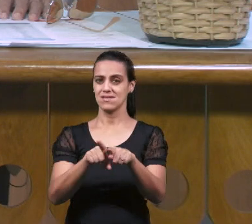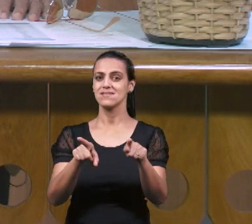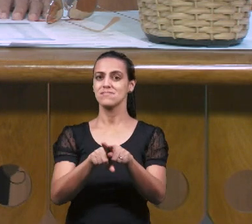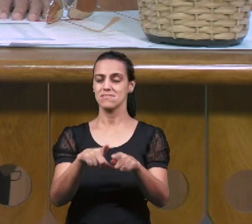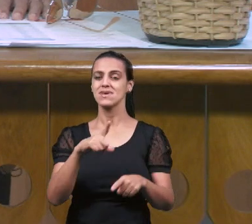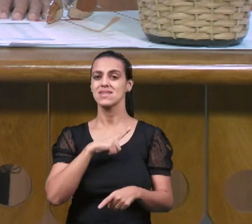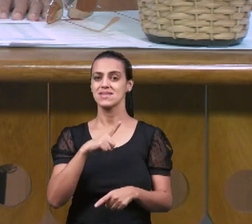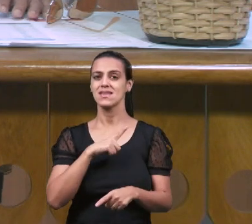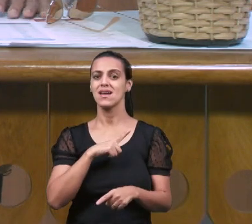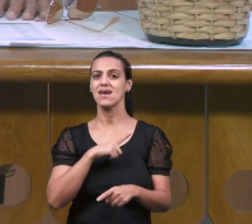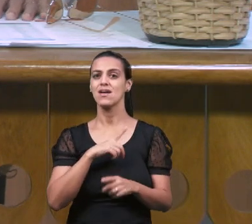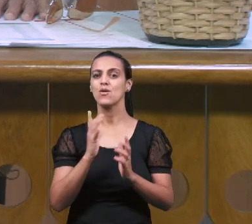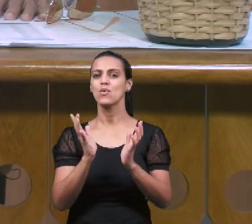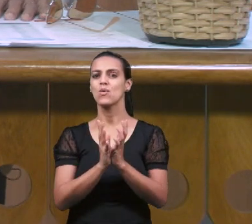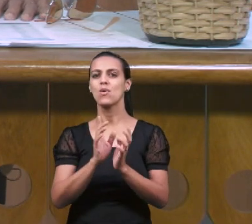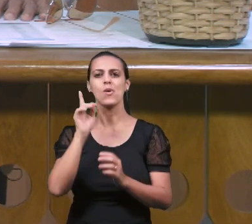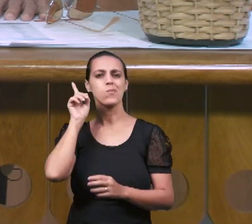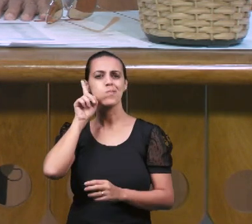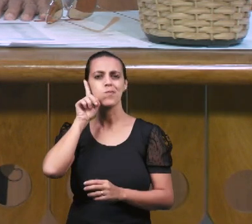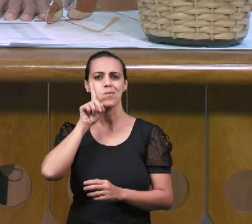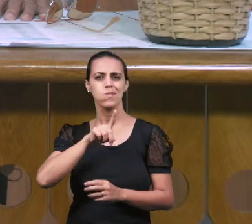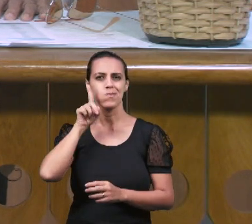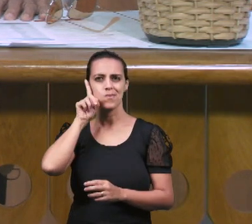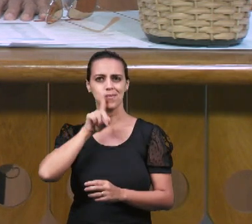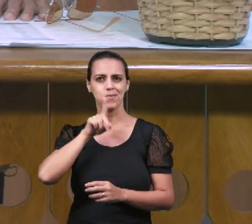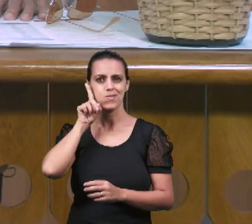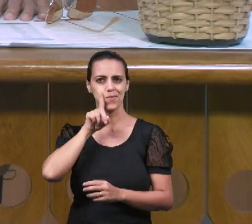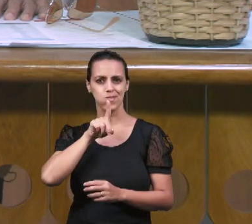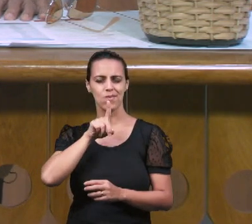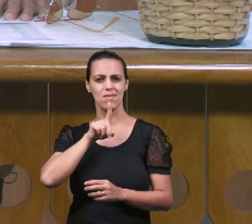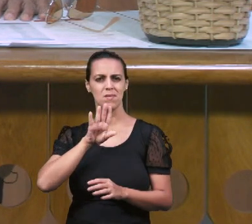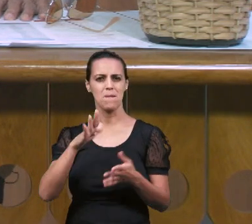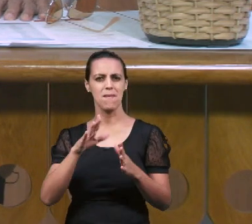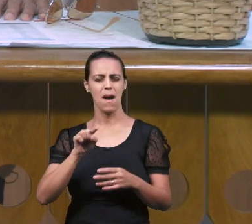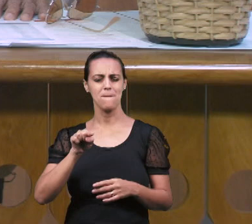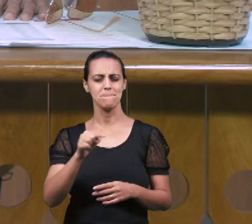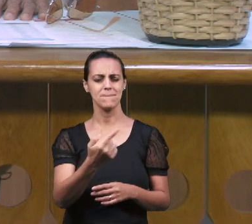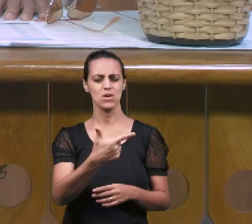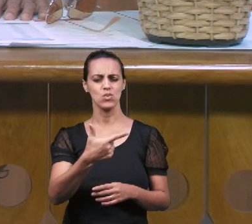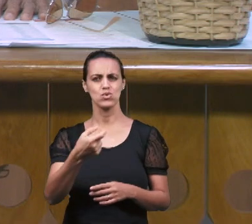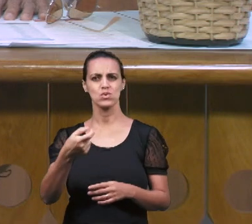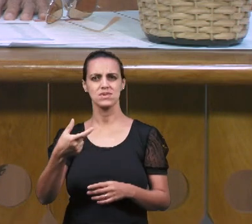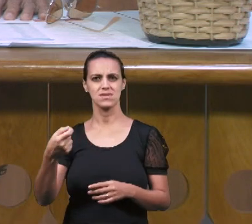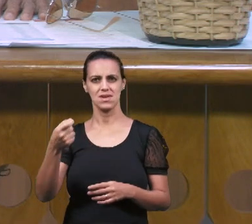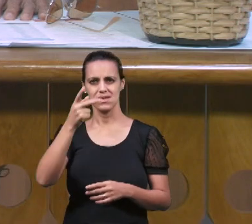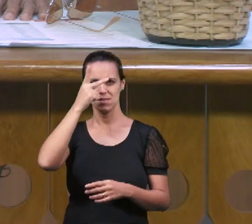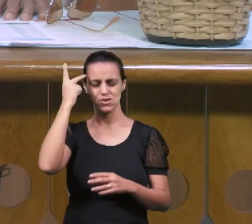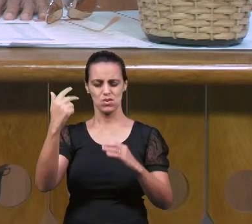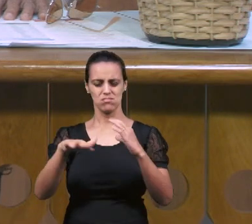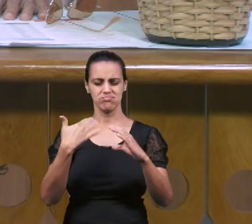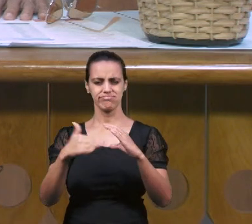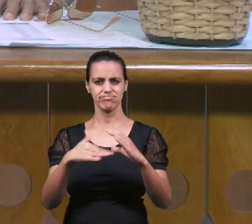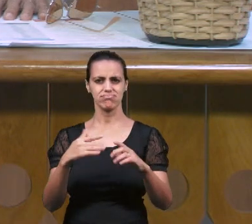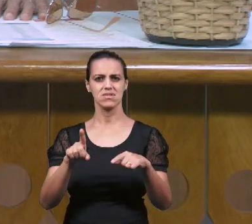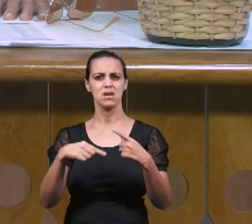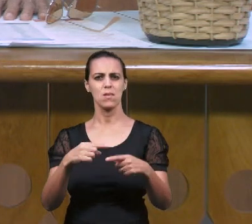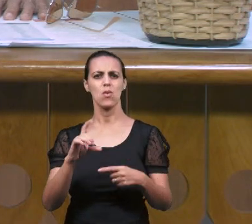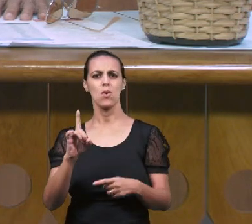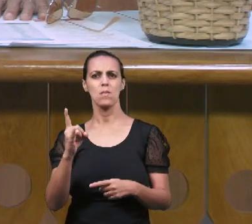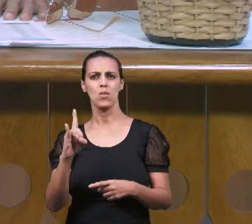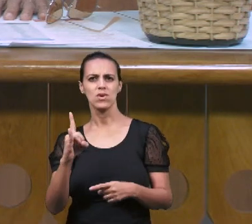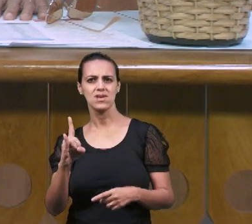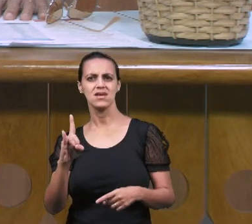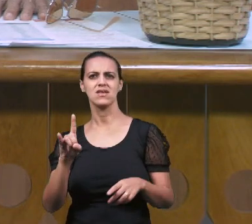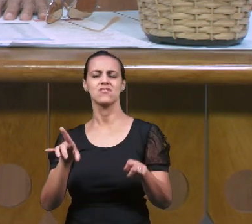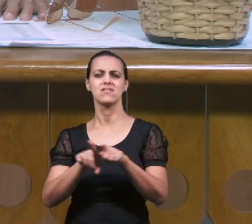aujourd'hui, avec plus de 1200 participations. Bolivie en 2e, Portugal 3e. Nous avons une chute